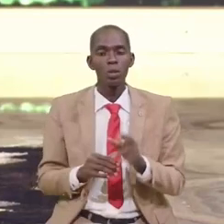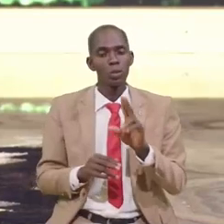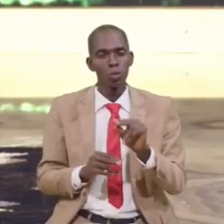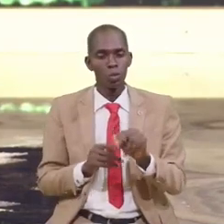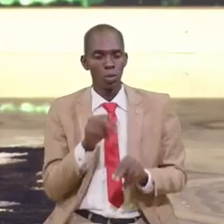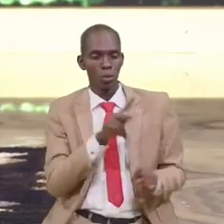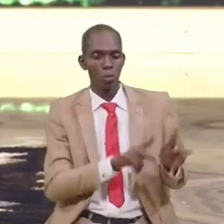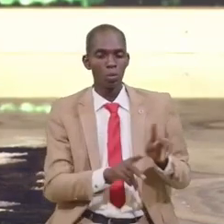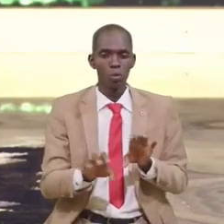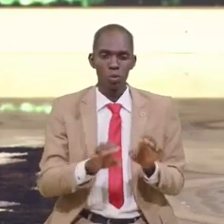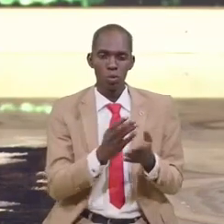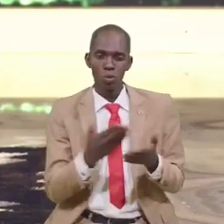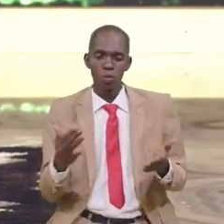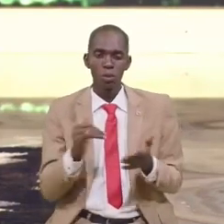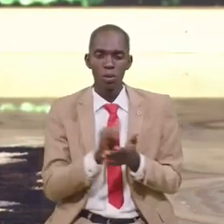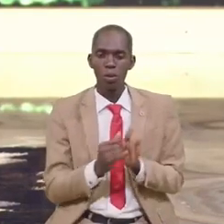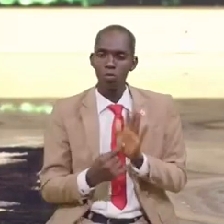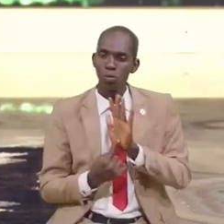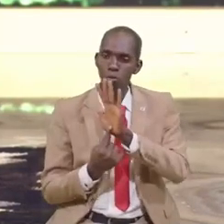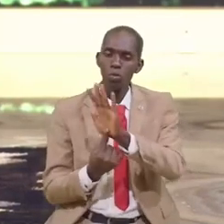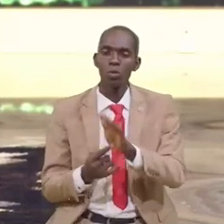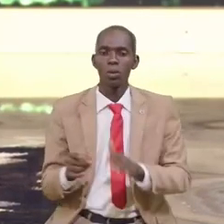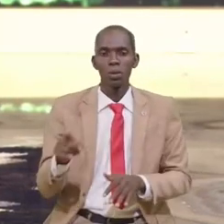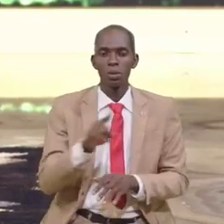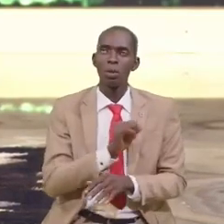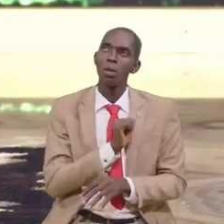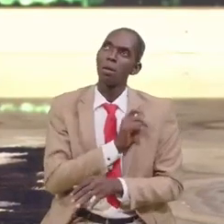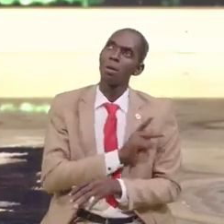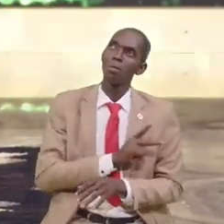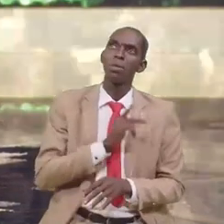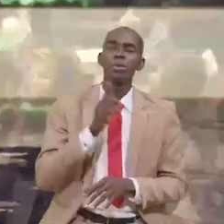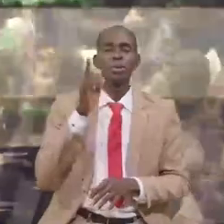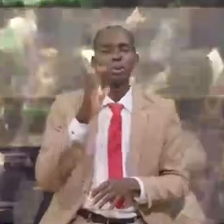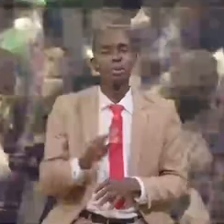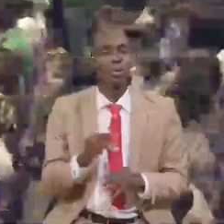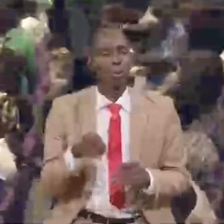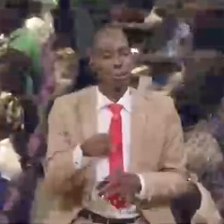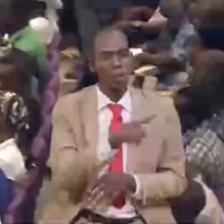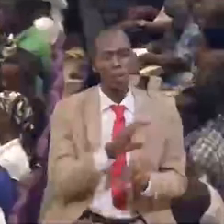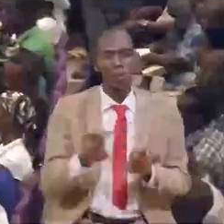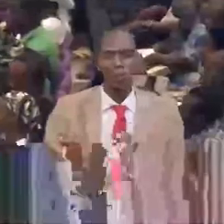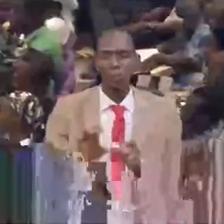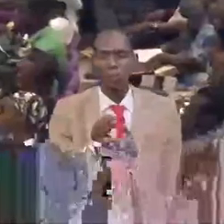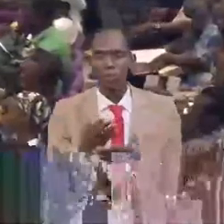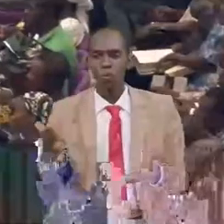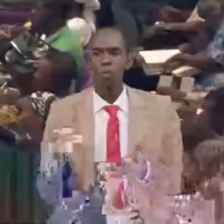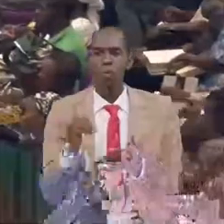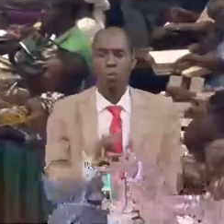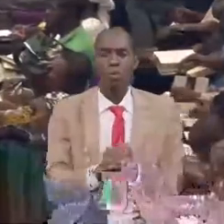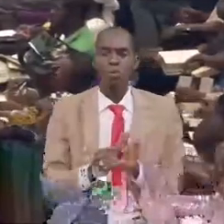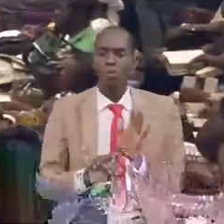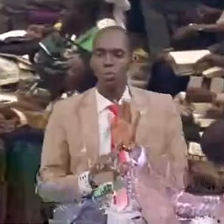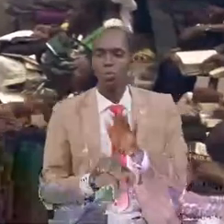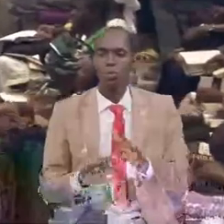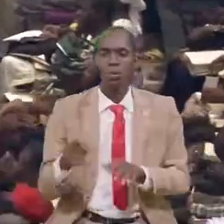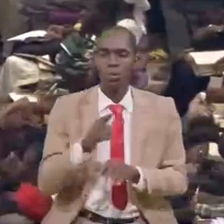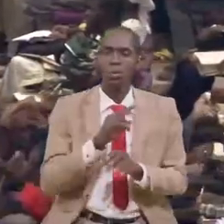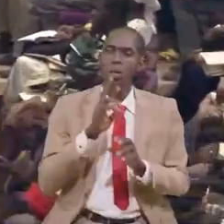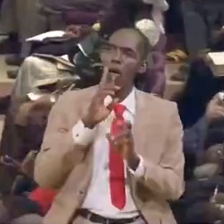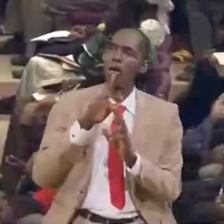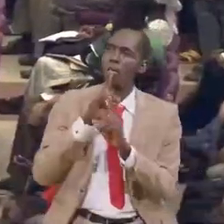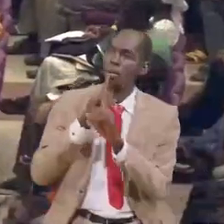chose qui démontre leur appréciation. Ils ont fait quelque chose qui démontre qu'ils répondent en tant